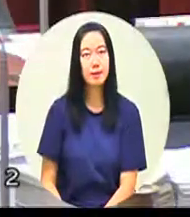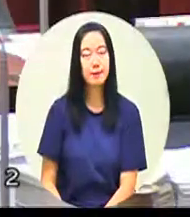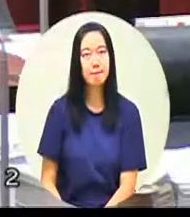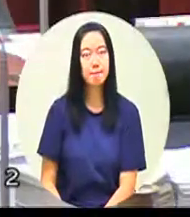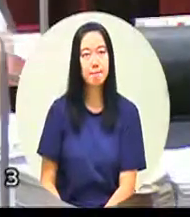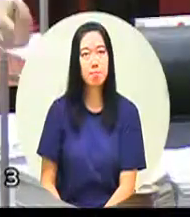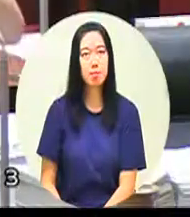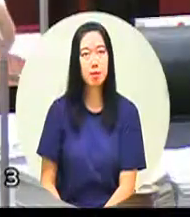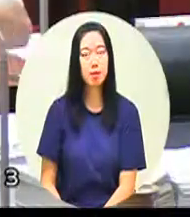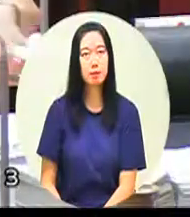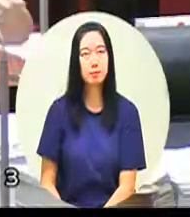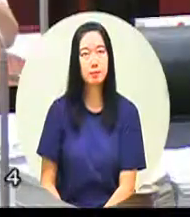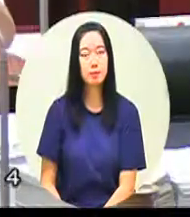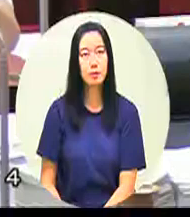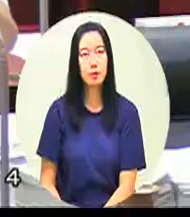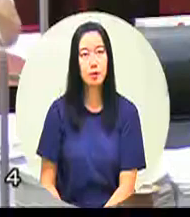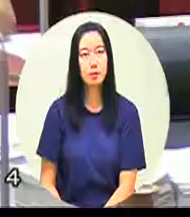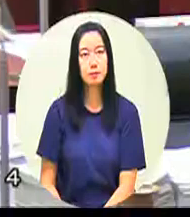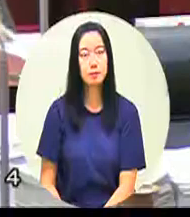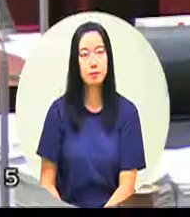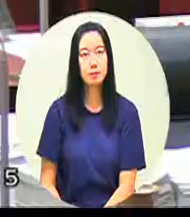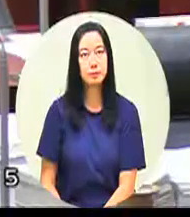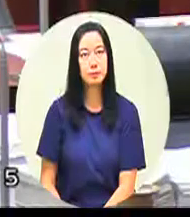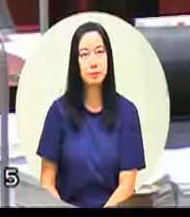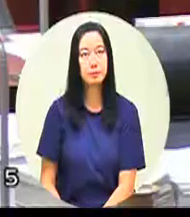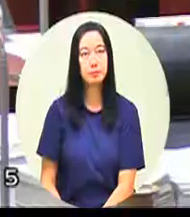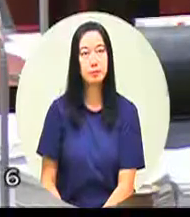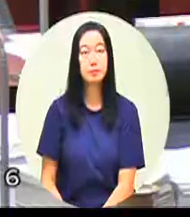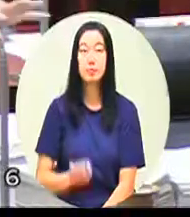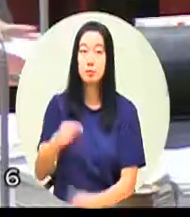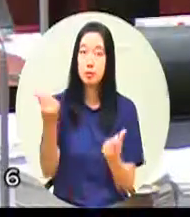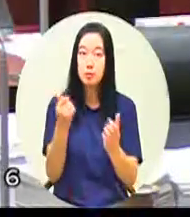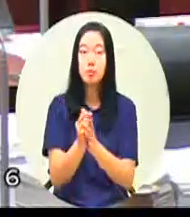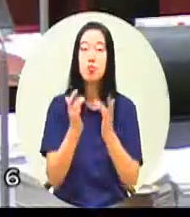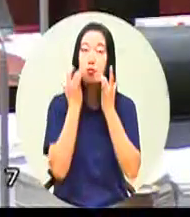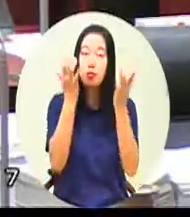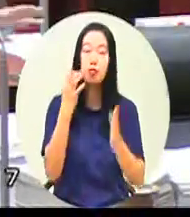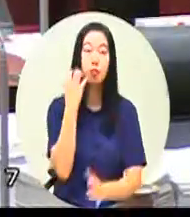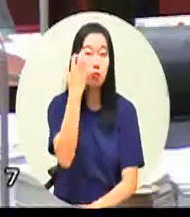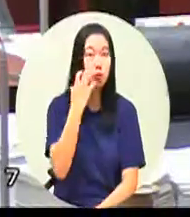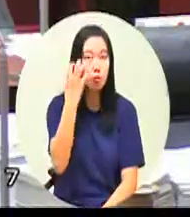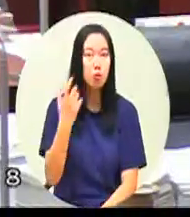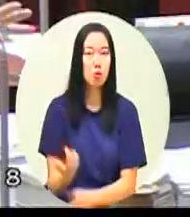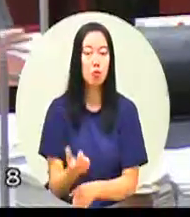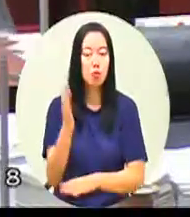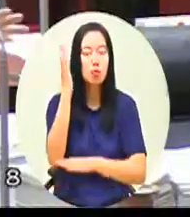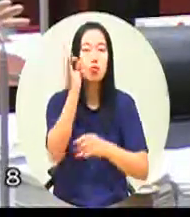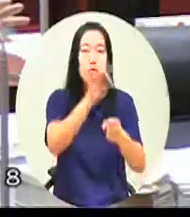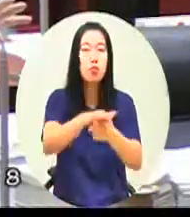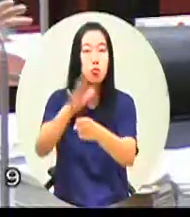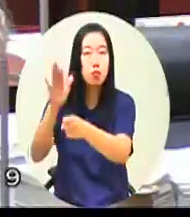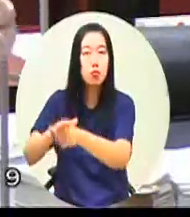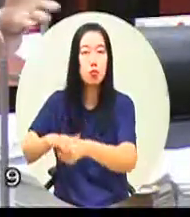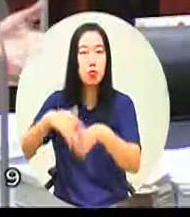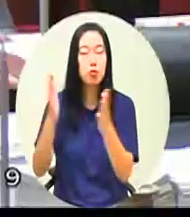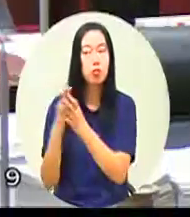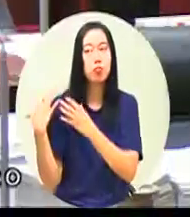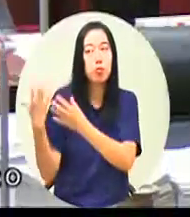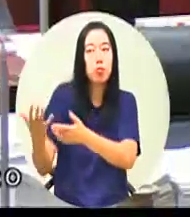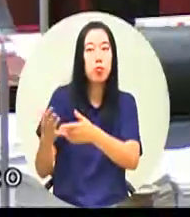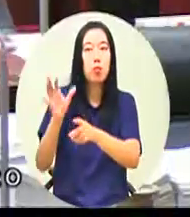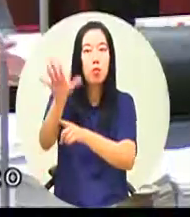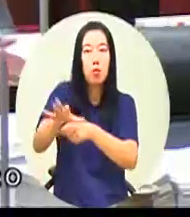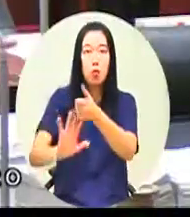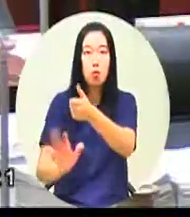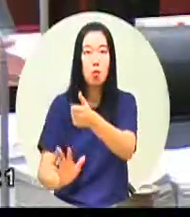个，由于那个啊各方面的蔬果啦，哈、哦，那个补助都是有农委会统一规定